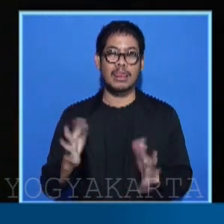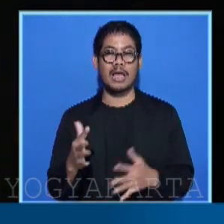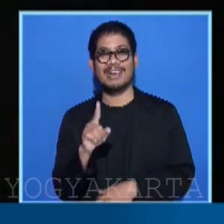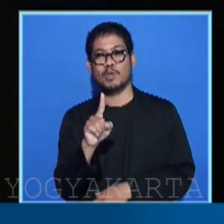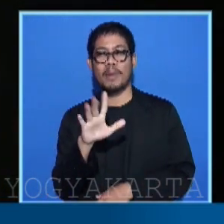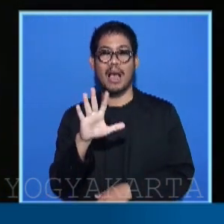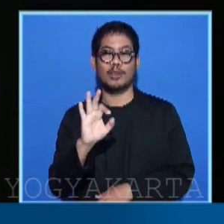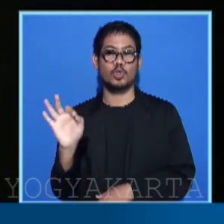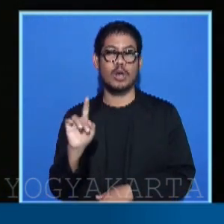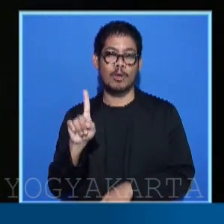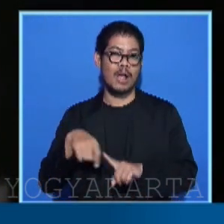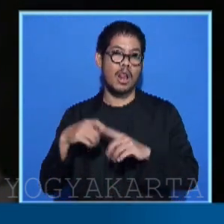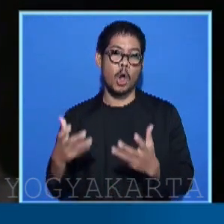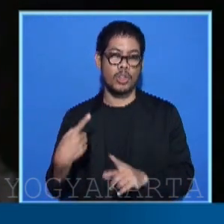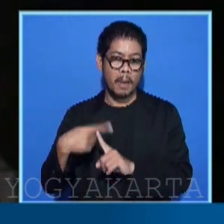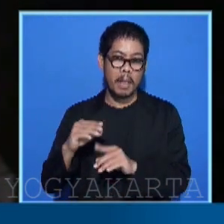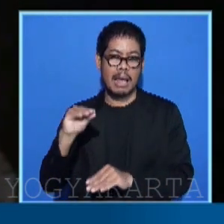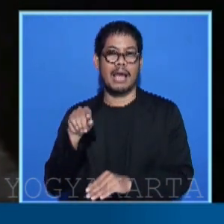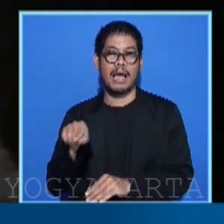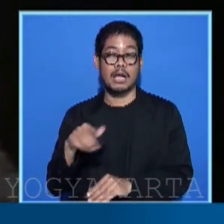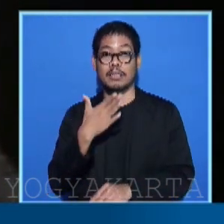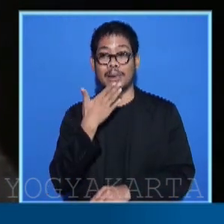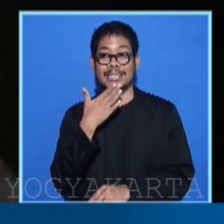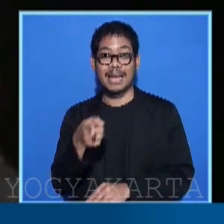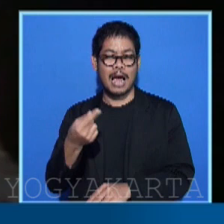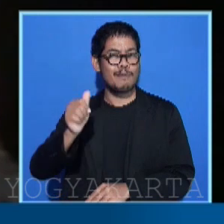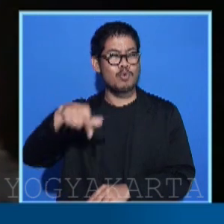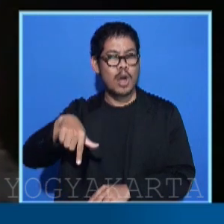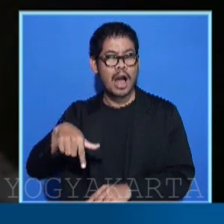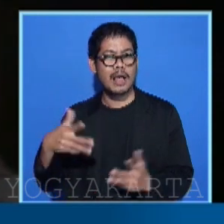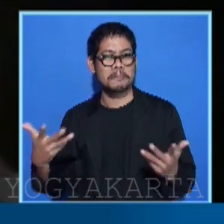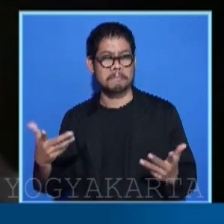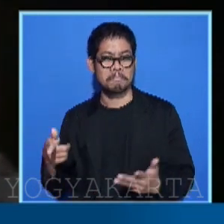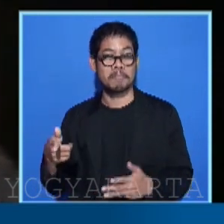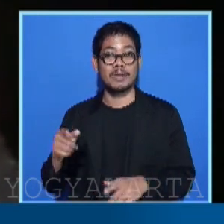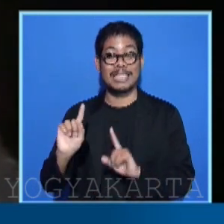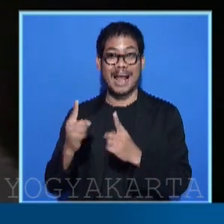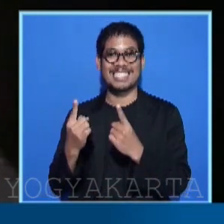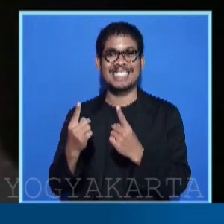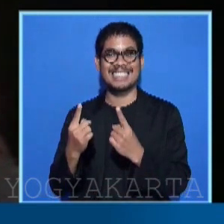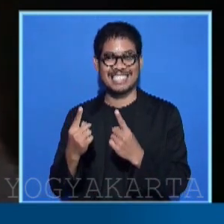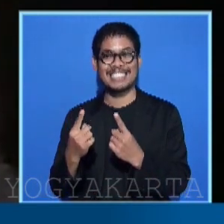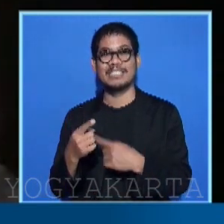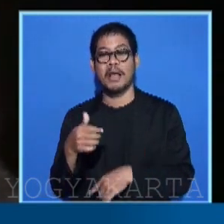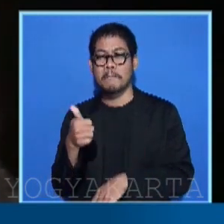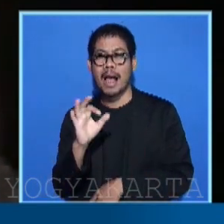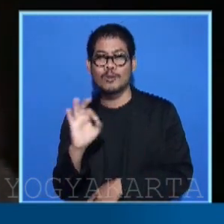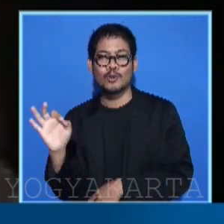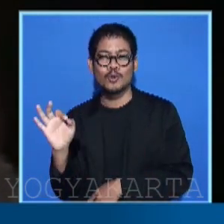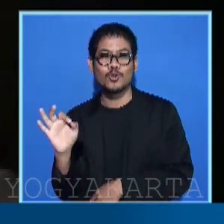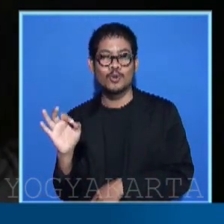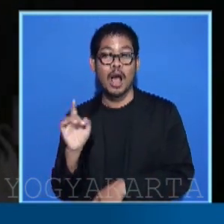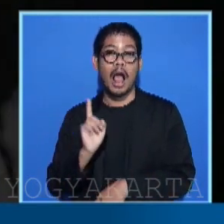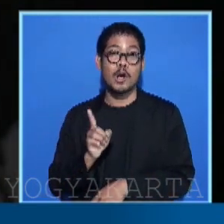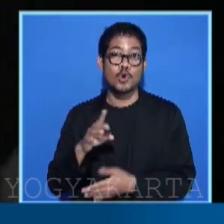kg harga beras biasa atau yang paling murah dijual di Kisaran 11600 sementara untuk